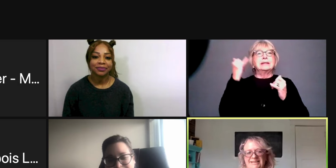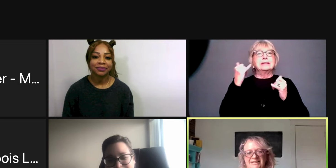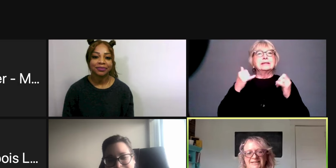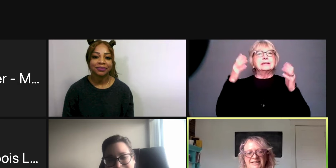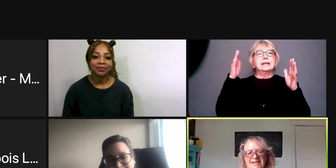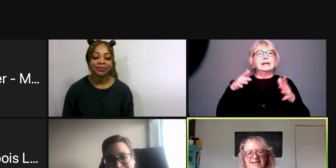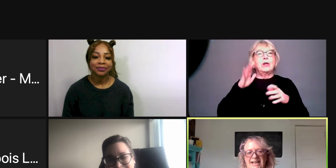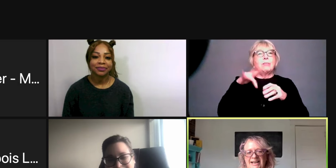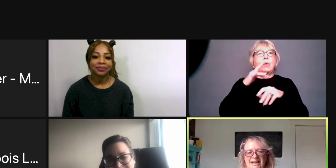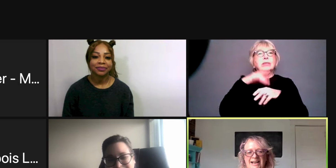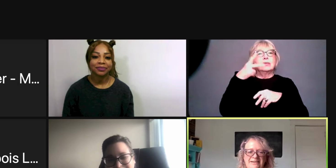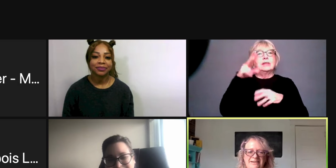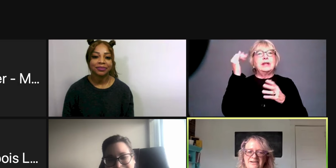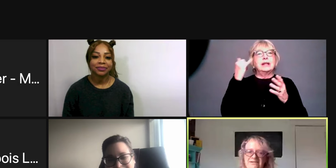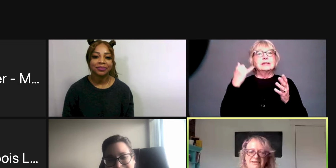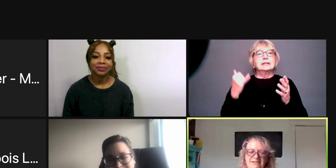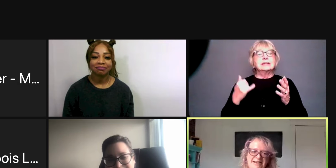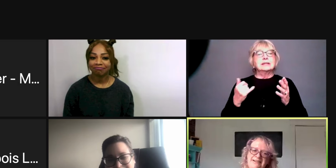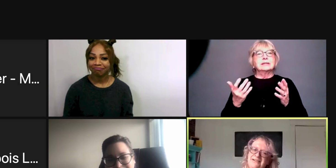'accessibilité pardon